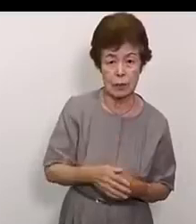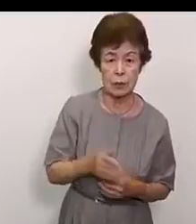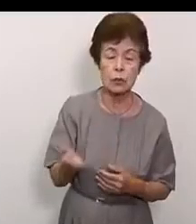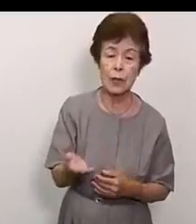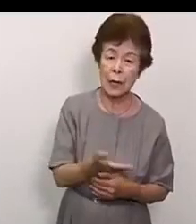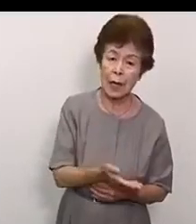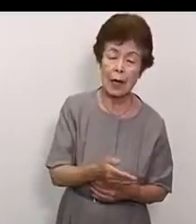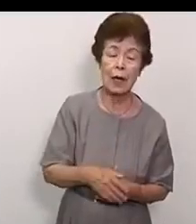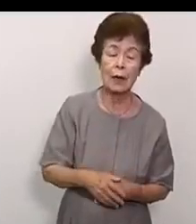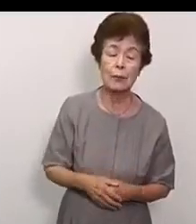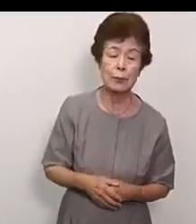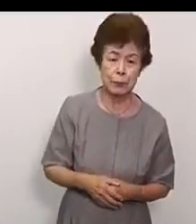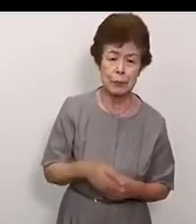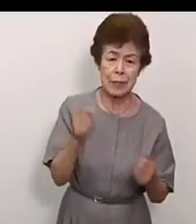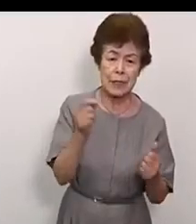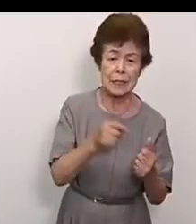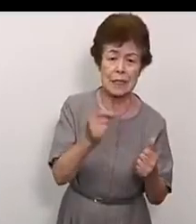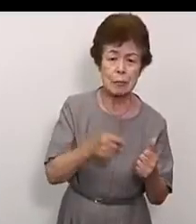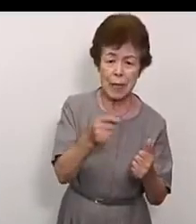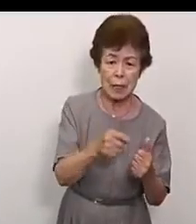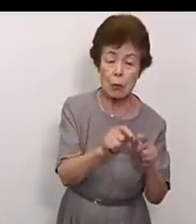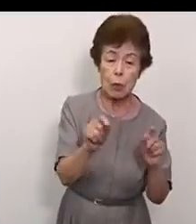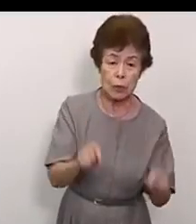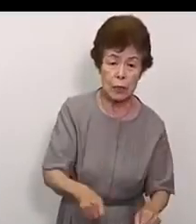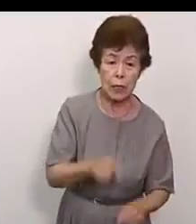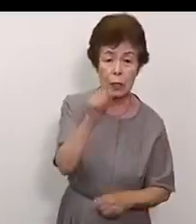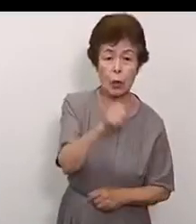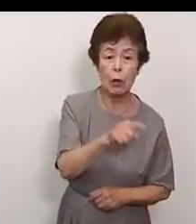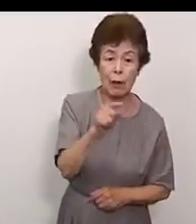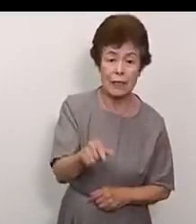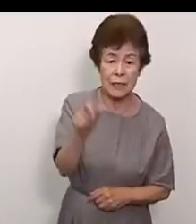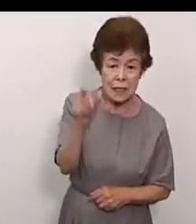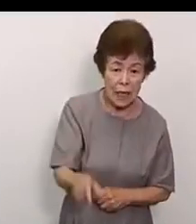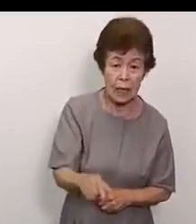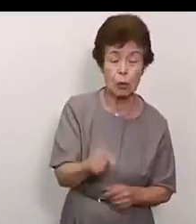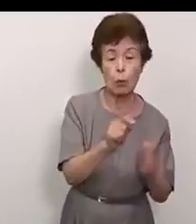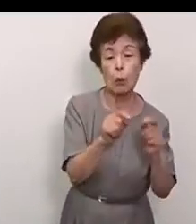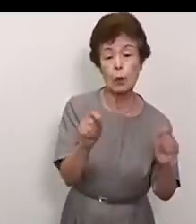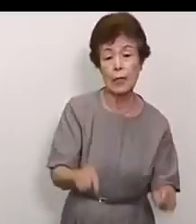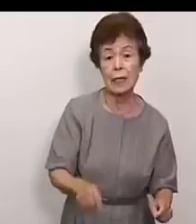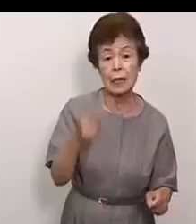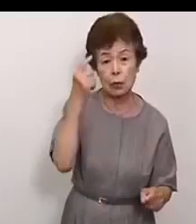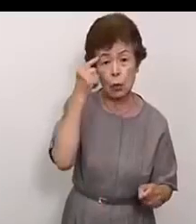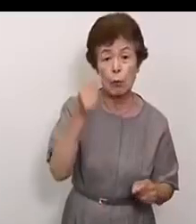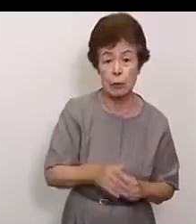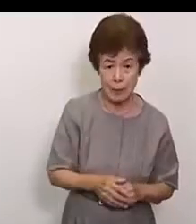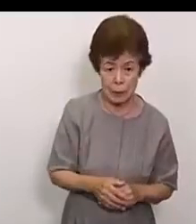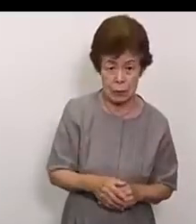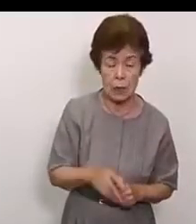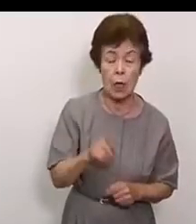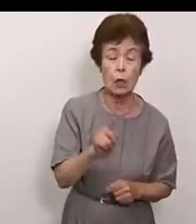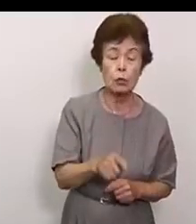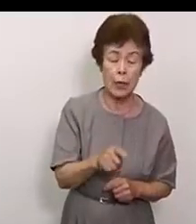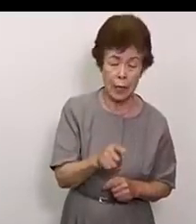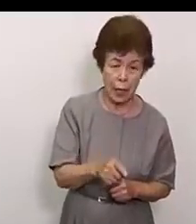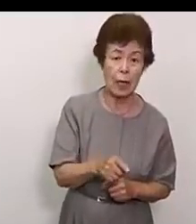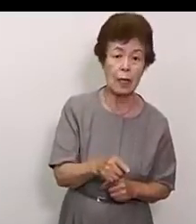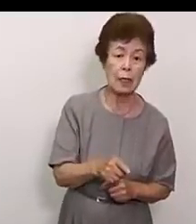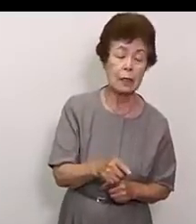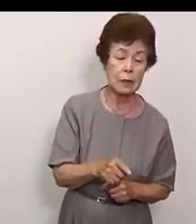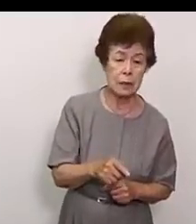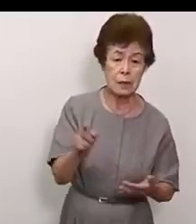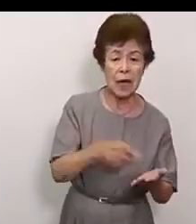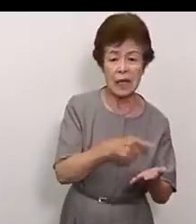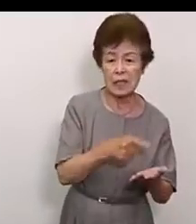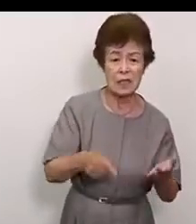からいじめ問題は基本的に私は人権の問題だと思ってるんですけど、それがやっぱり解決できないっていうのは